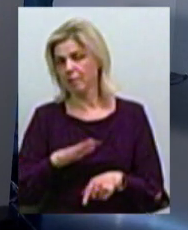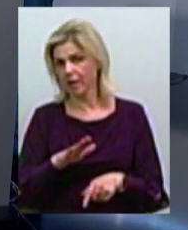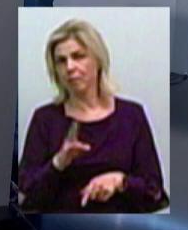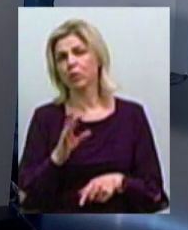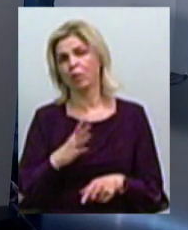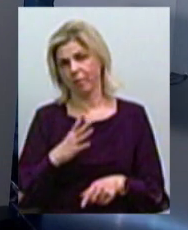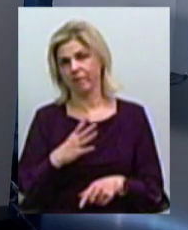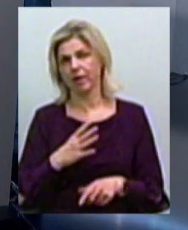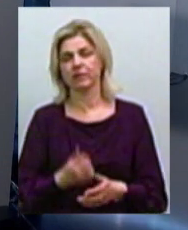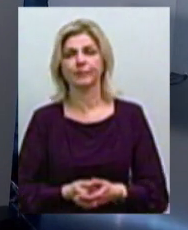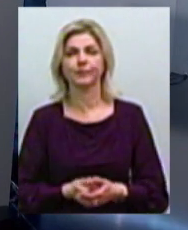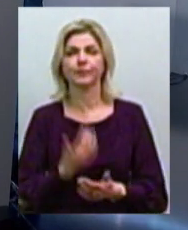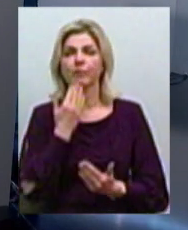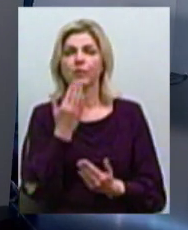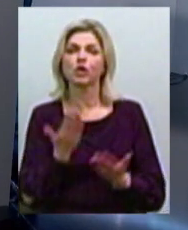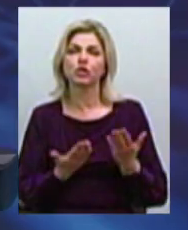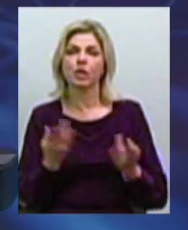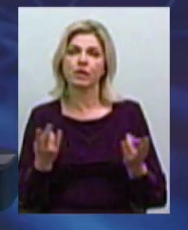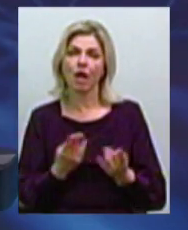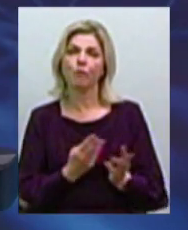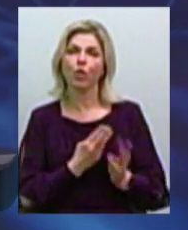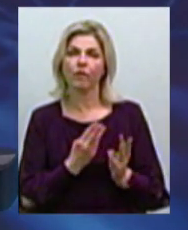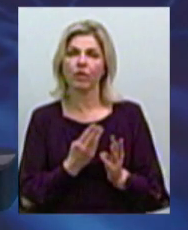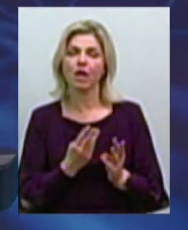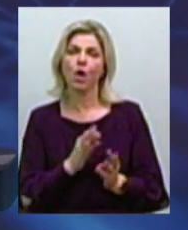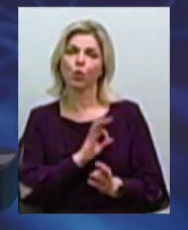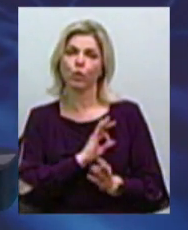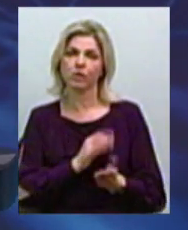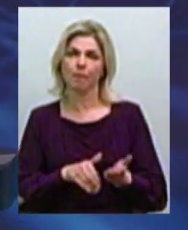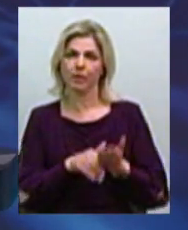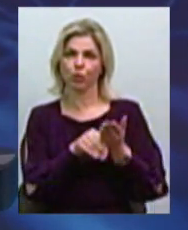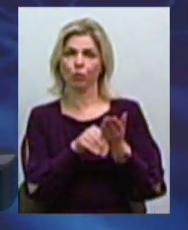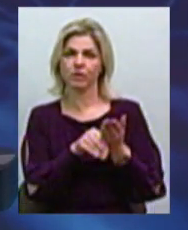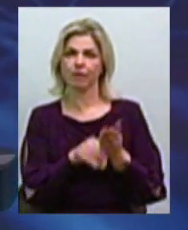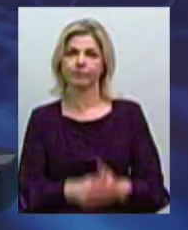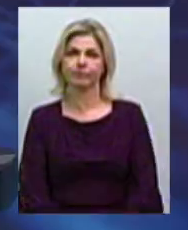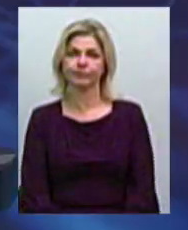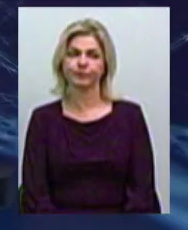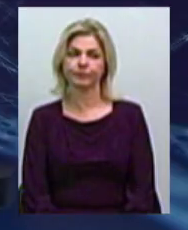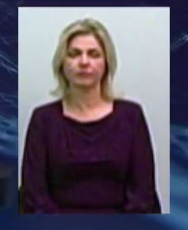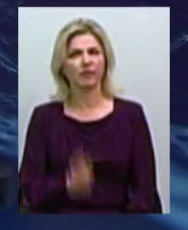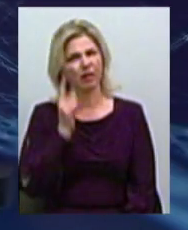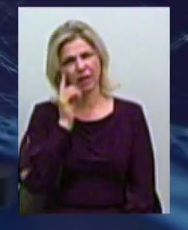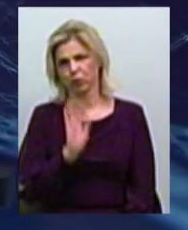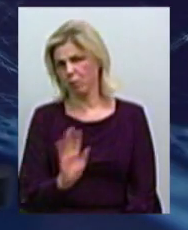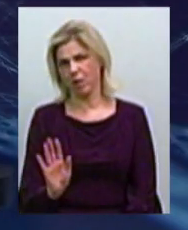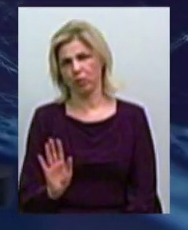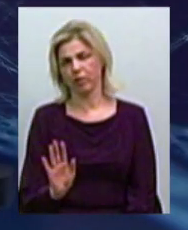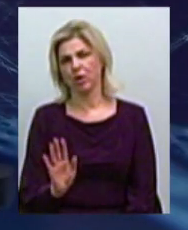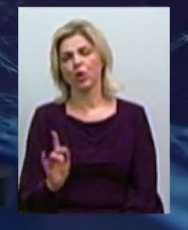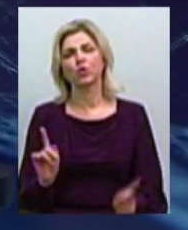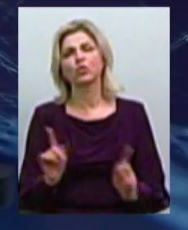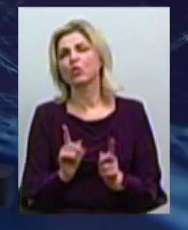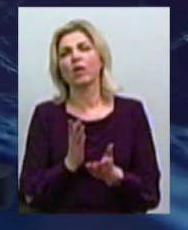так. А чи потрібне волонтерському руху юридичне підґрунтя? Ну, я не думаю. Що